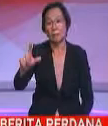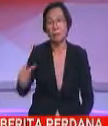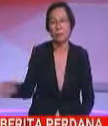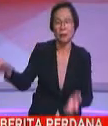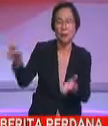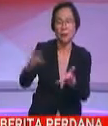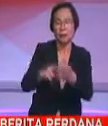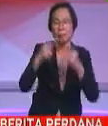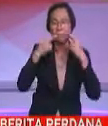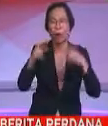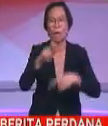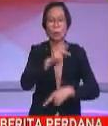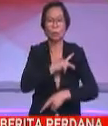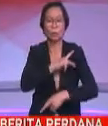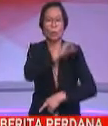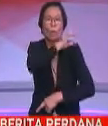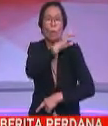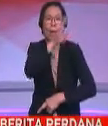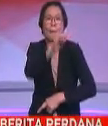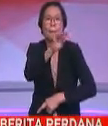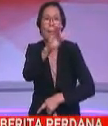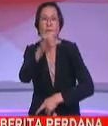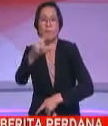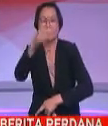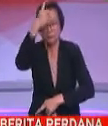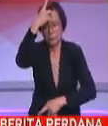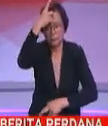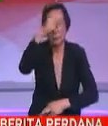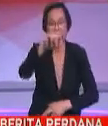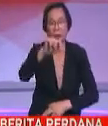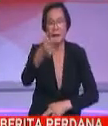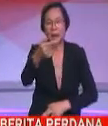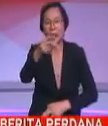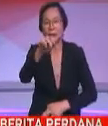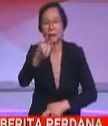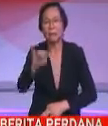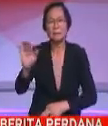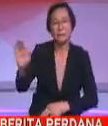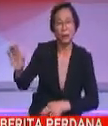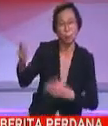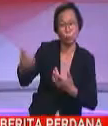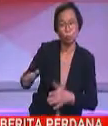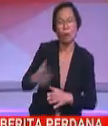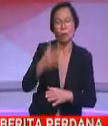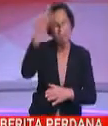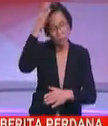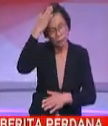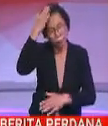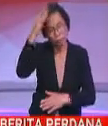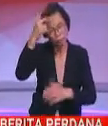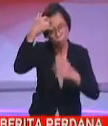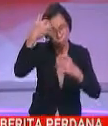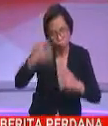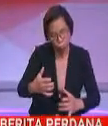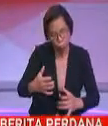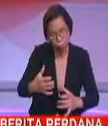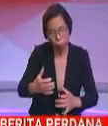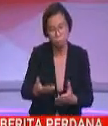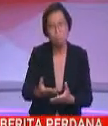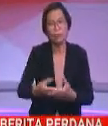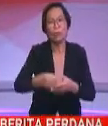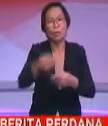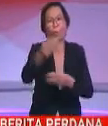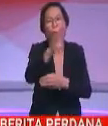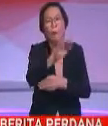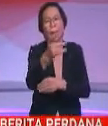kenyataan rasmi Ketua Pegawai Eksekutif MFL Dato' Abdul Ghani Hassan. Pihaknya telah mengambil maklum keputusan yang telah